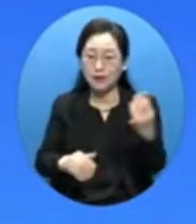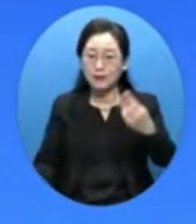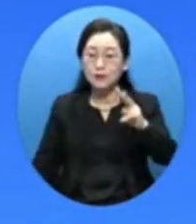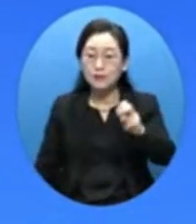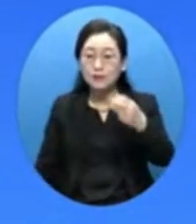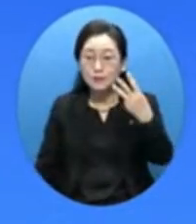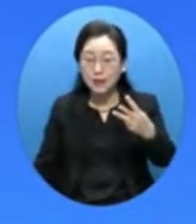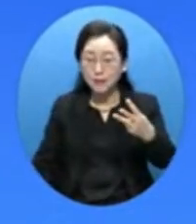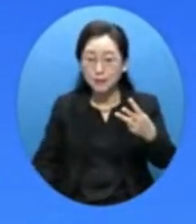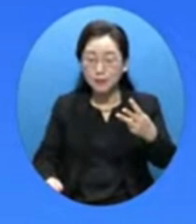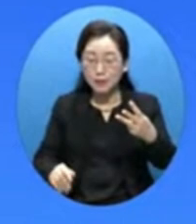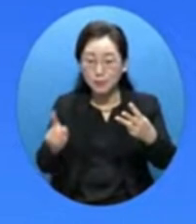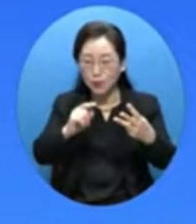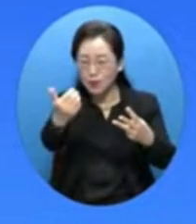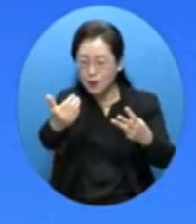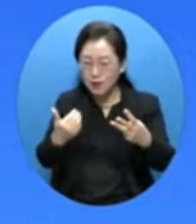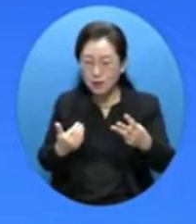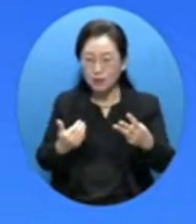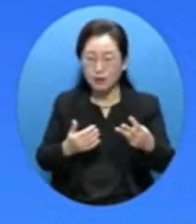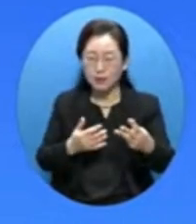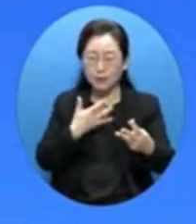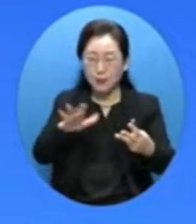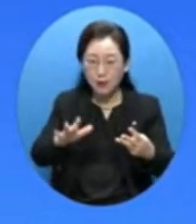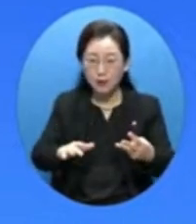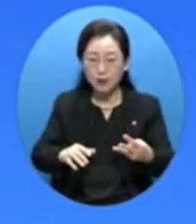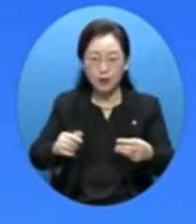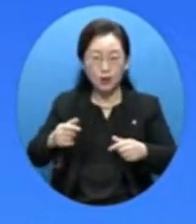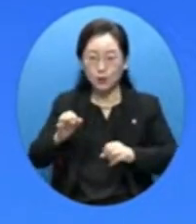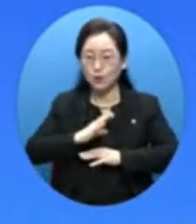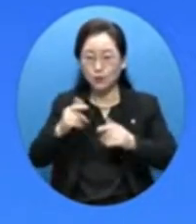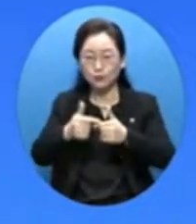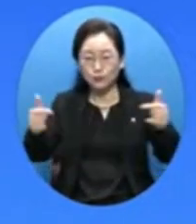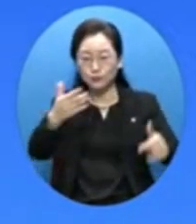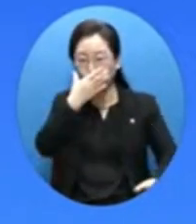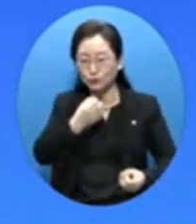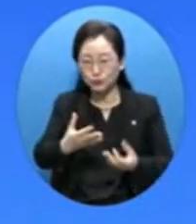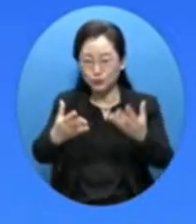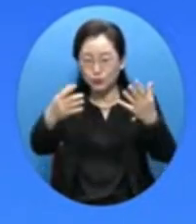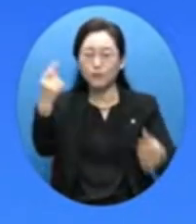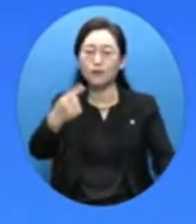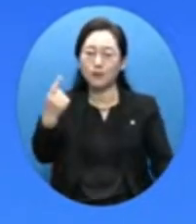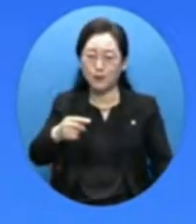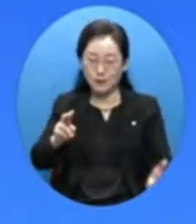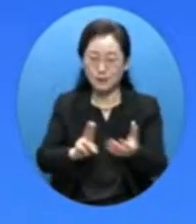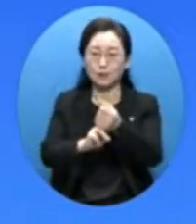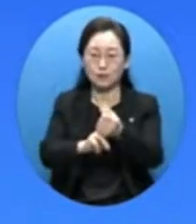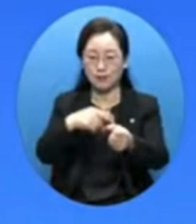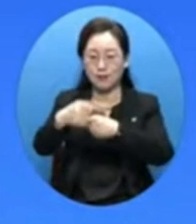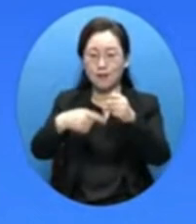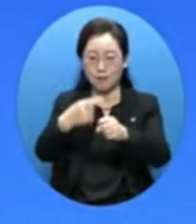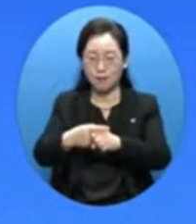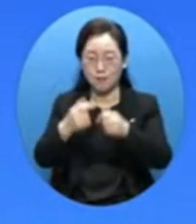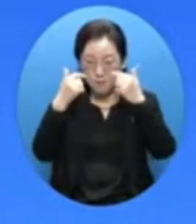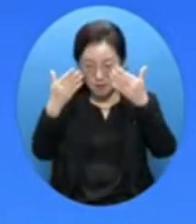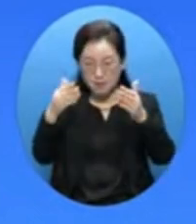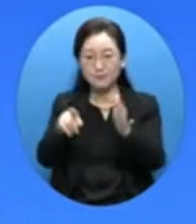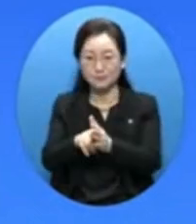2023년은 이전에 보지 못했던 놀라운 부흥과 축복이 다가오는 기적의 한 해가 될 것입니다.